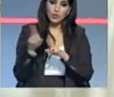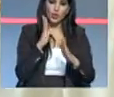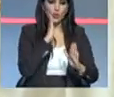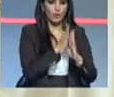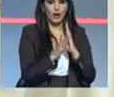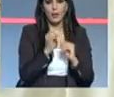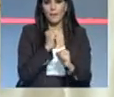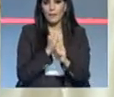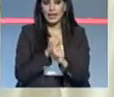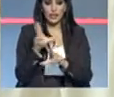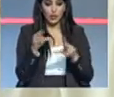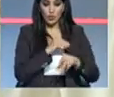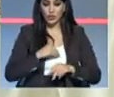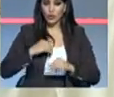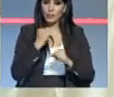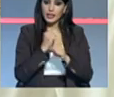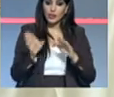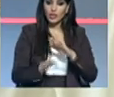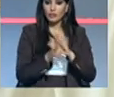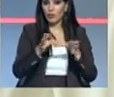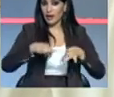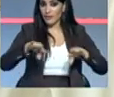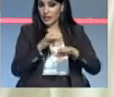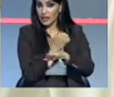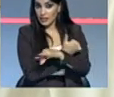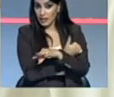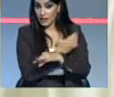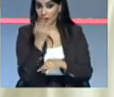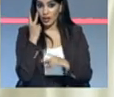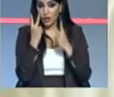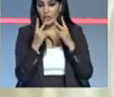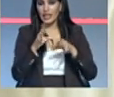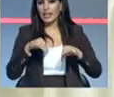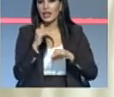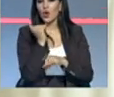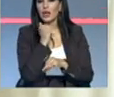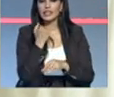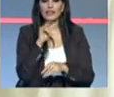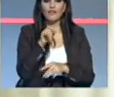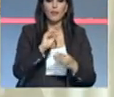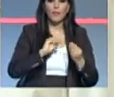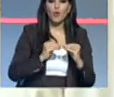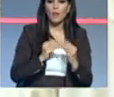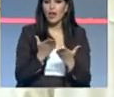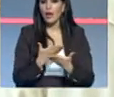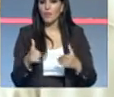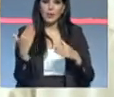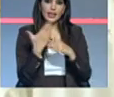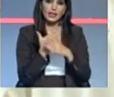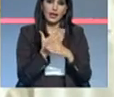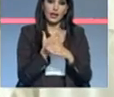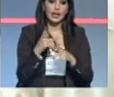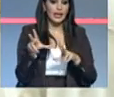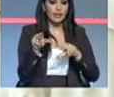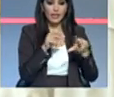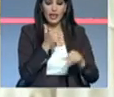معنا الطبة غاديكة في الصالة سما سال درجون سميك إذا كان فما كاو اللي حاجة يتصرفوا فيها،